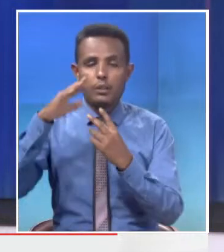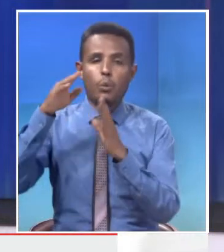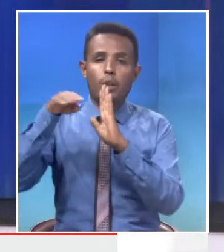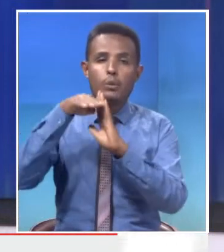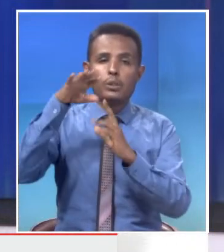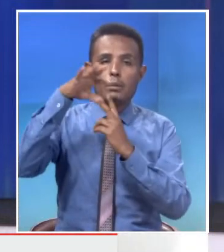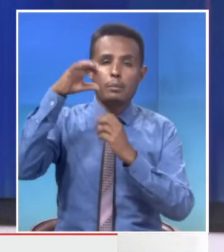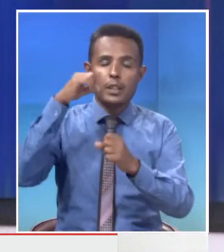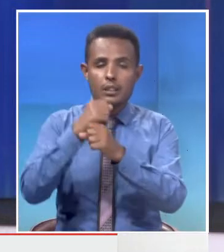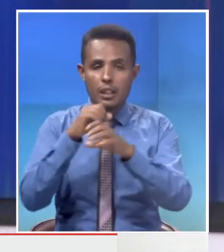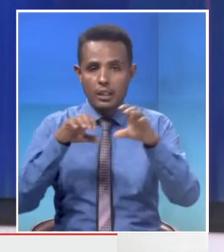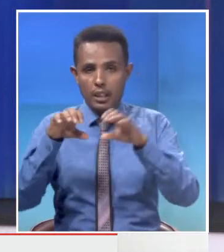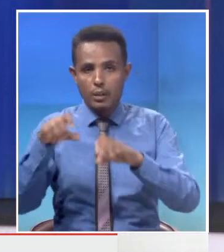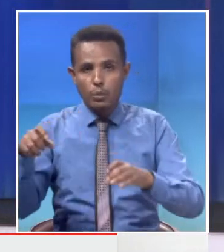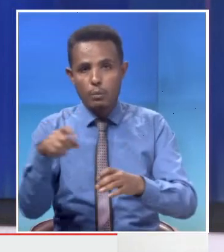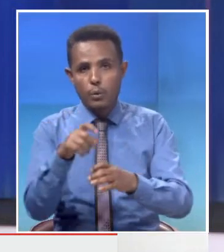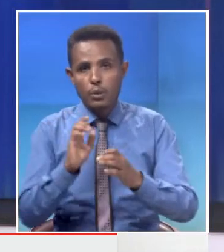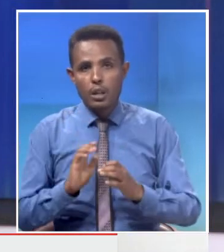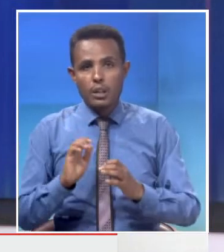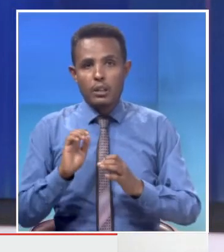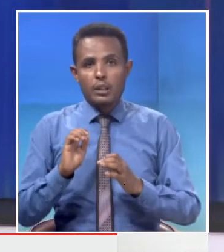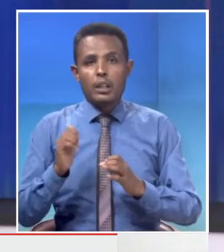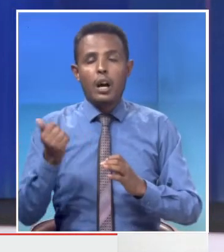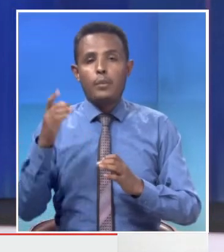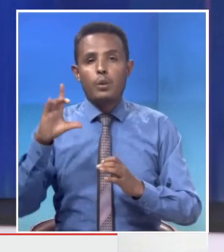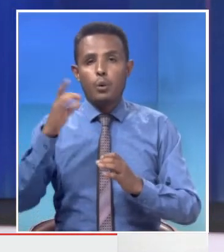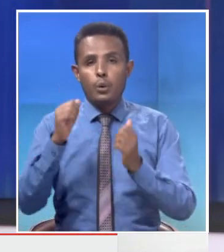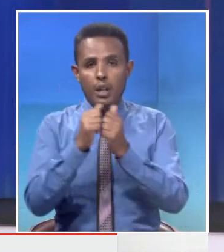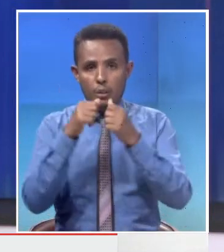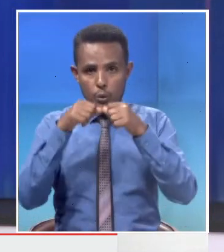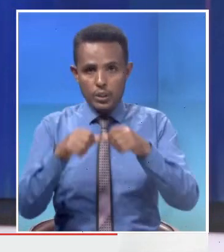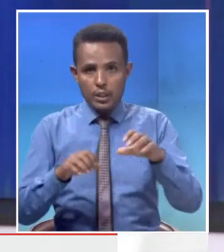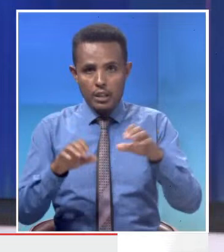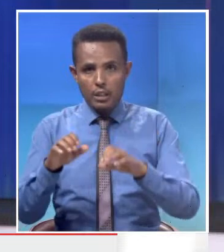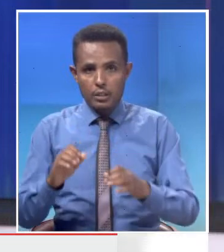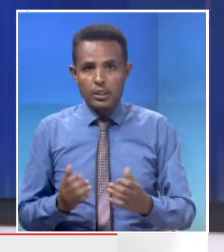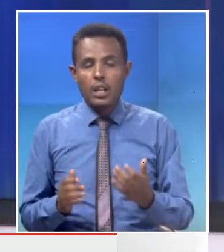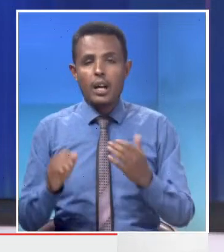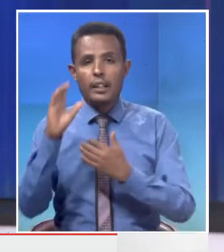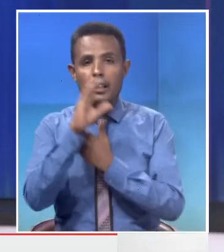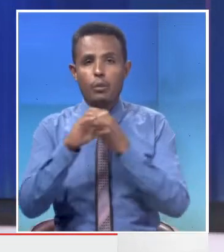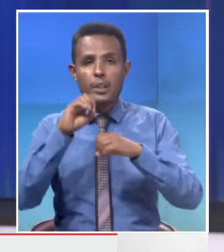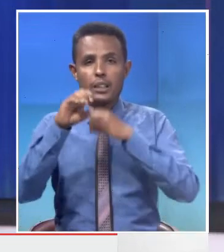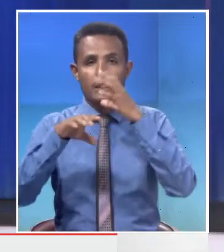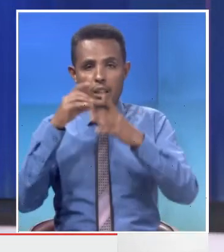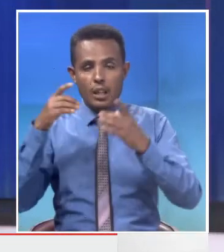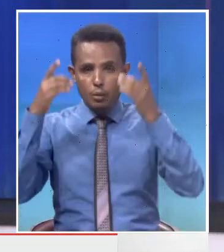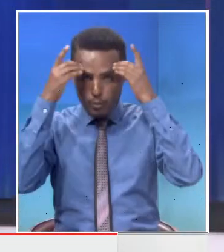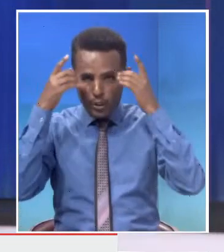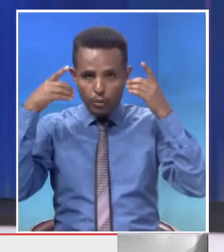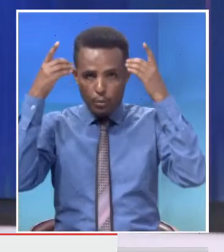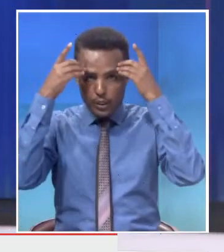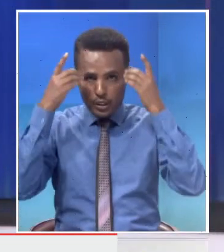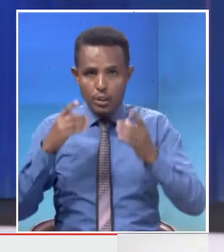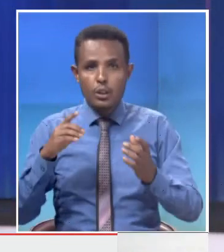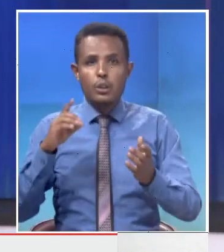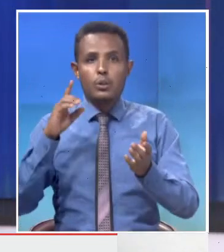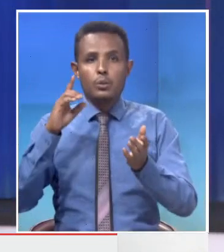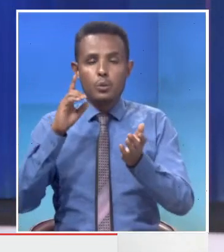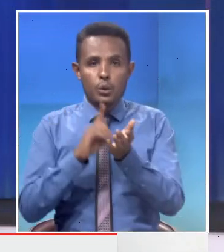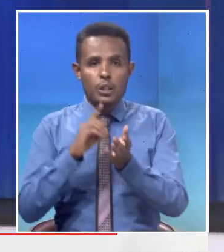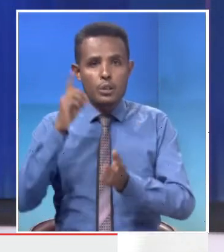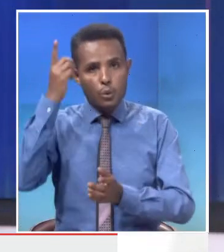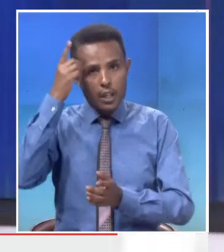ስራ እየተከናወነ መሆኑን ከአሚኮ ጋር ቆይታ ያደረጉት የሀገራዊ ምክክር ኮሚሽን ኮሚሽነር ዶክተር ዮናስ አዳዬ